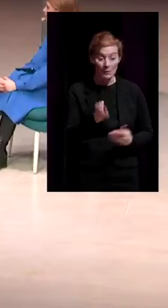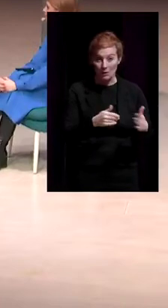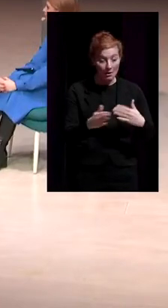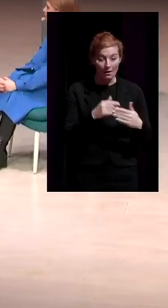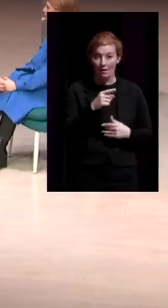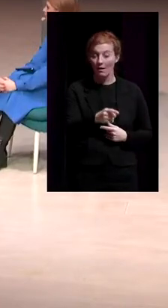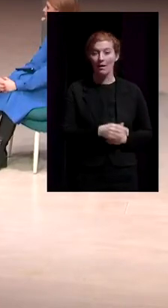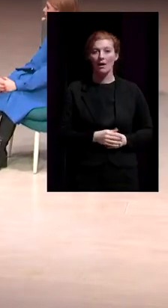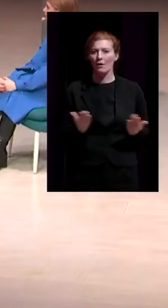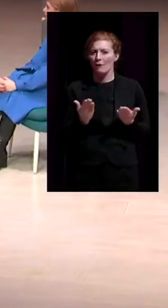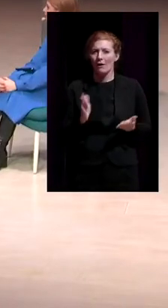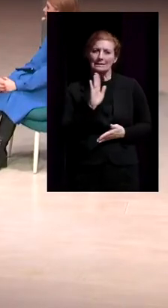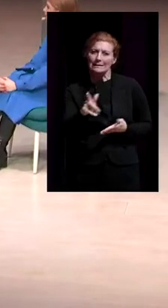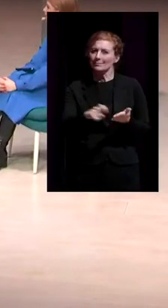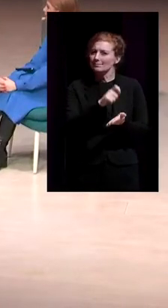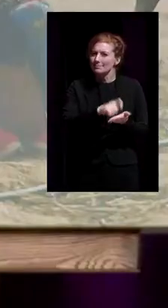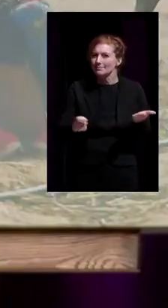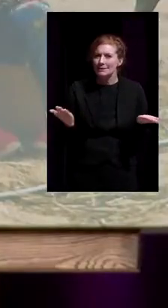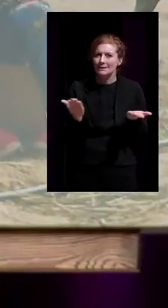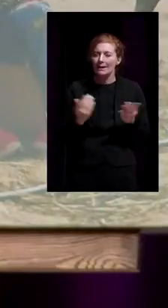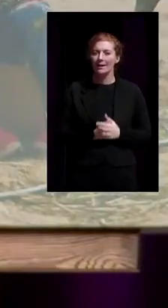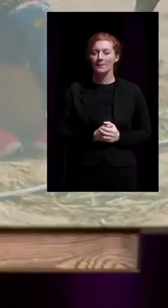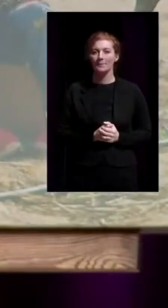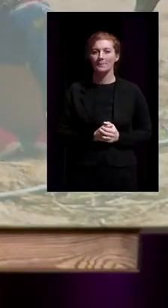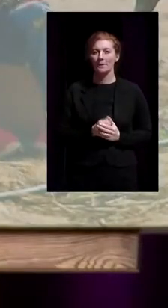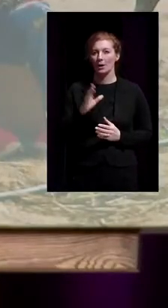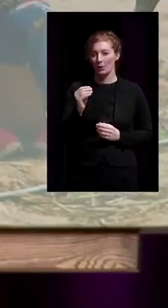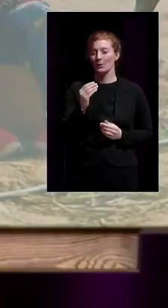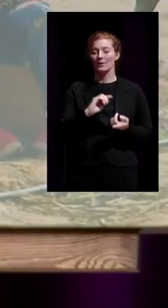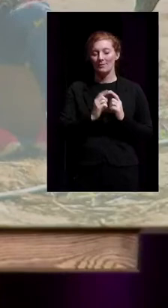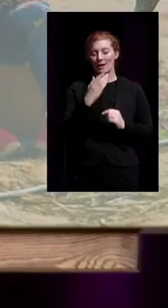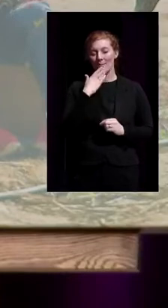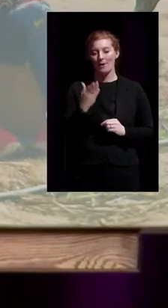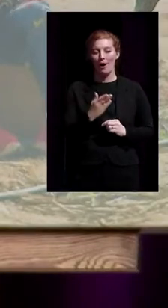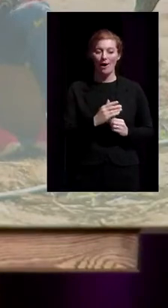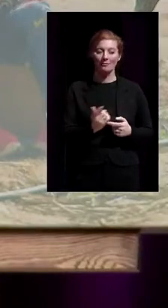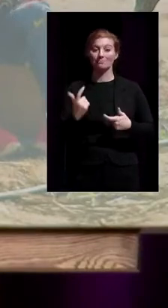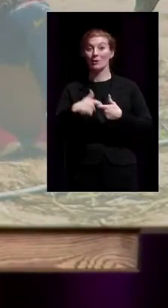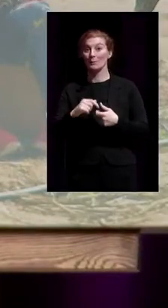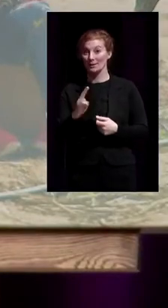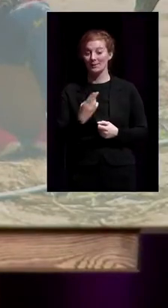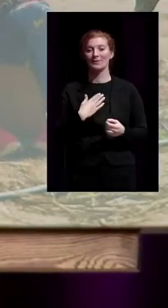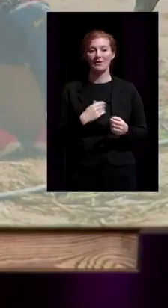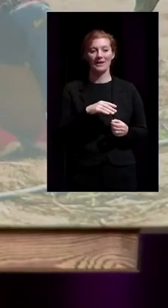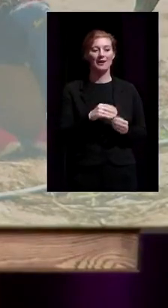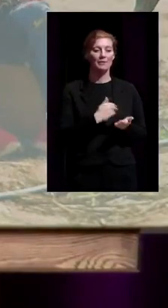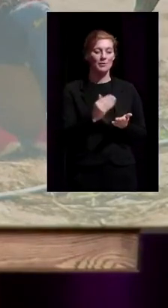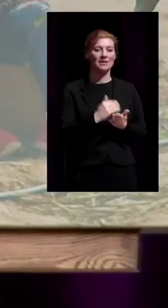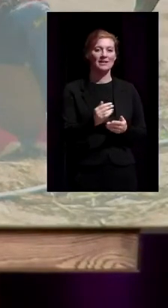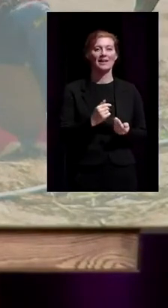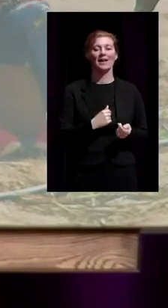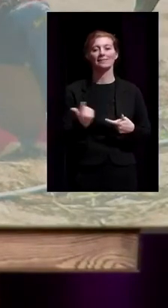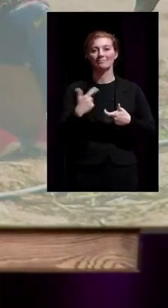kommer vara dina tricks och knep? Det blir väldigt bra övergångar här, för jag skulle faktiskt vilja börja där Ole Petter slutade. Gör så. Och det